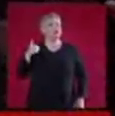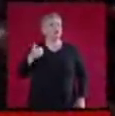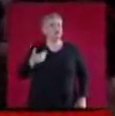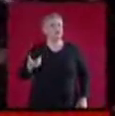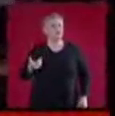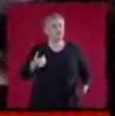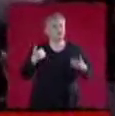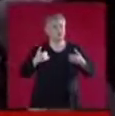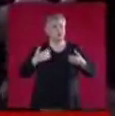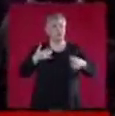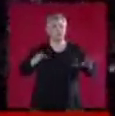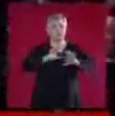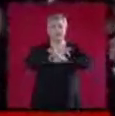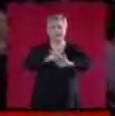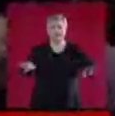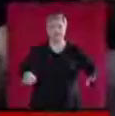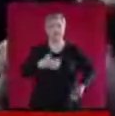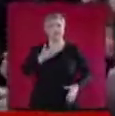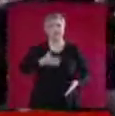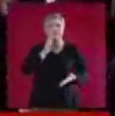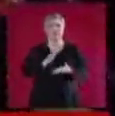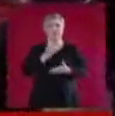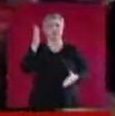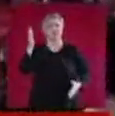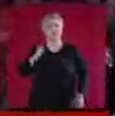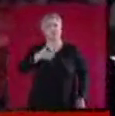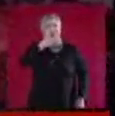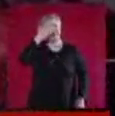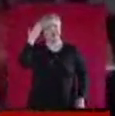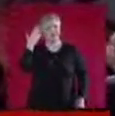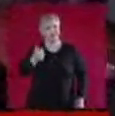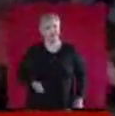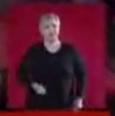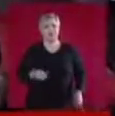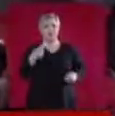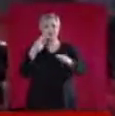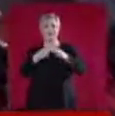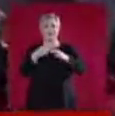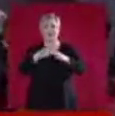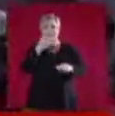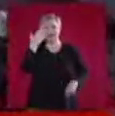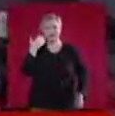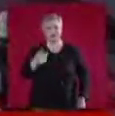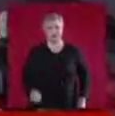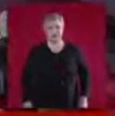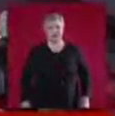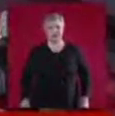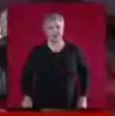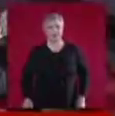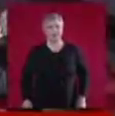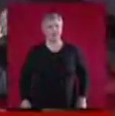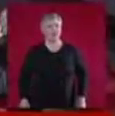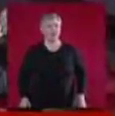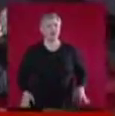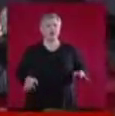με αποφασιστικότητα και με εντιμότητα και με αξίες και δεν μας λύγισε το γεγονός ότι